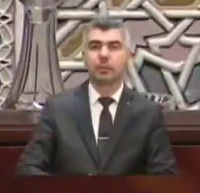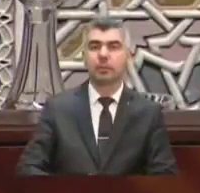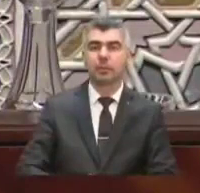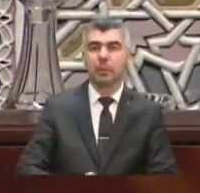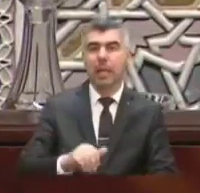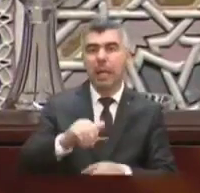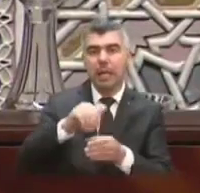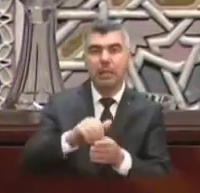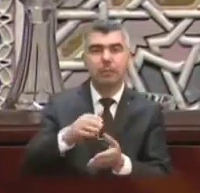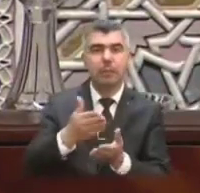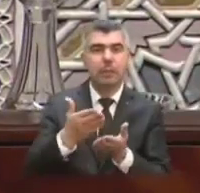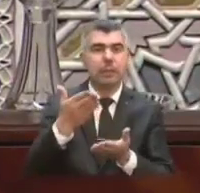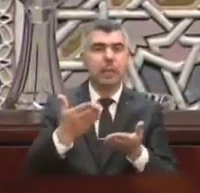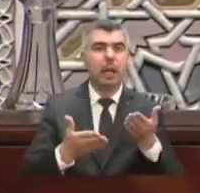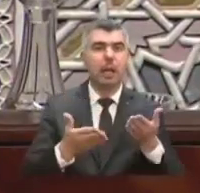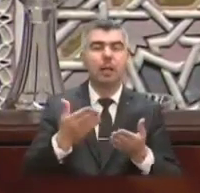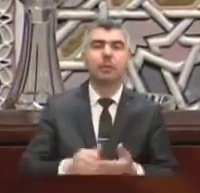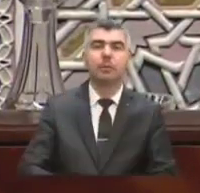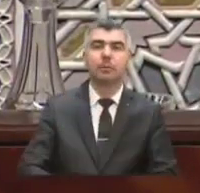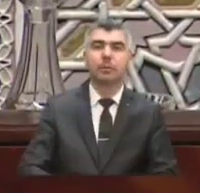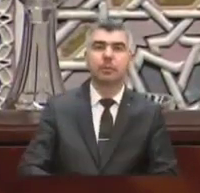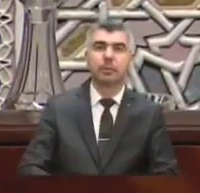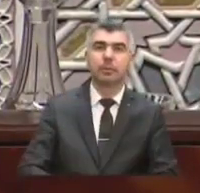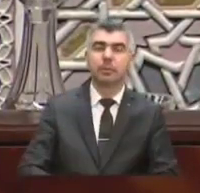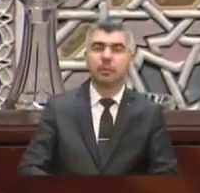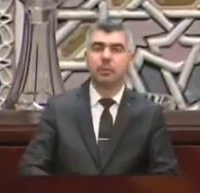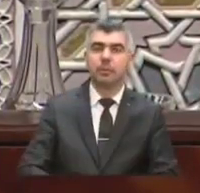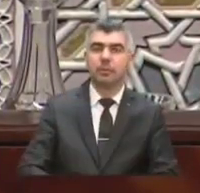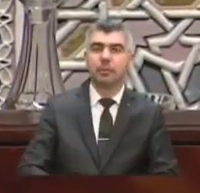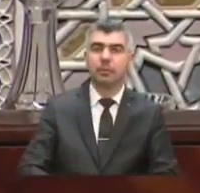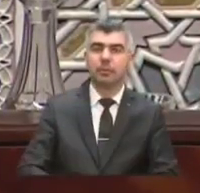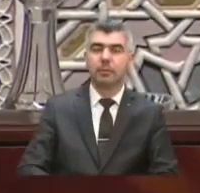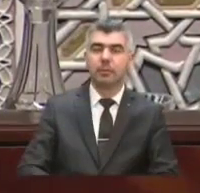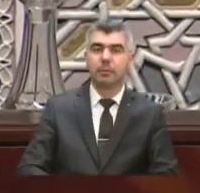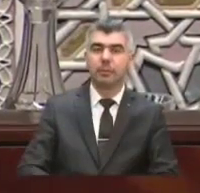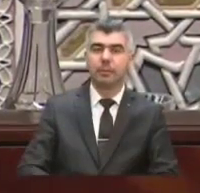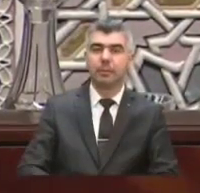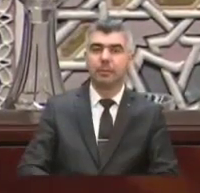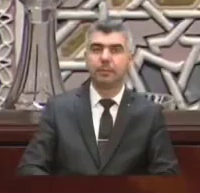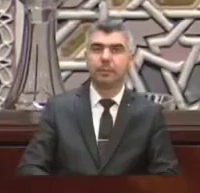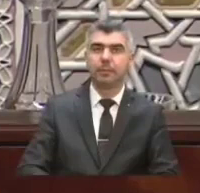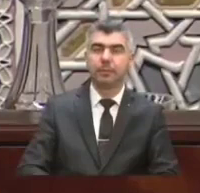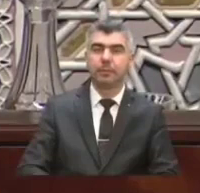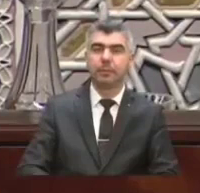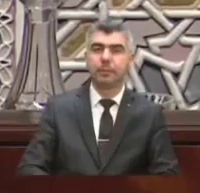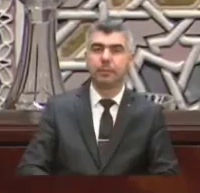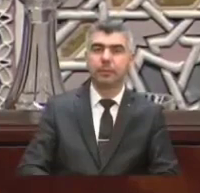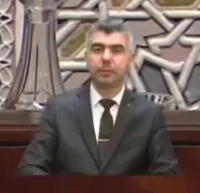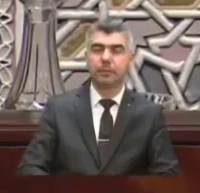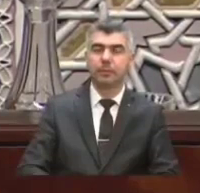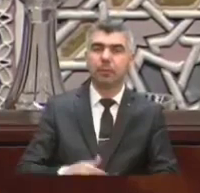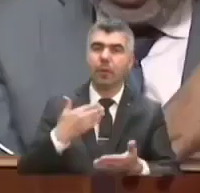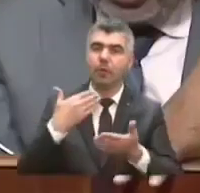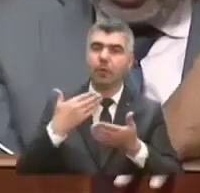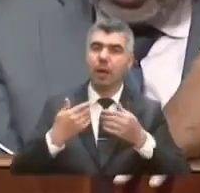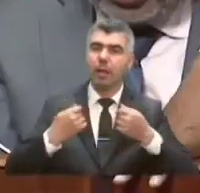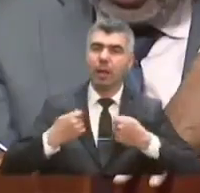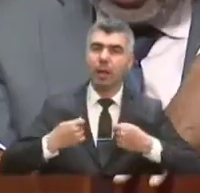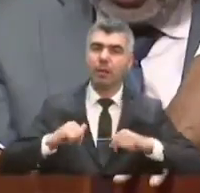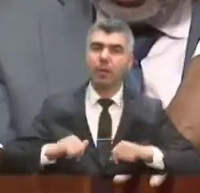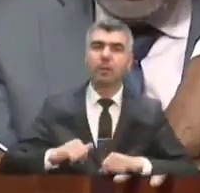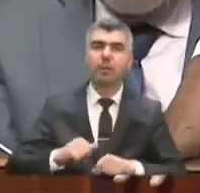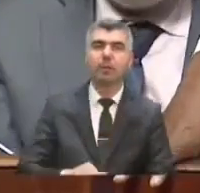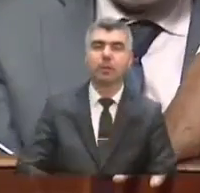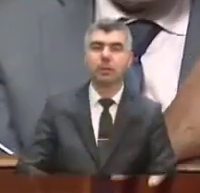من الفريق الاستقلالي للوحده والتعادليه. تفضلوا السيد النائب المحترم. شكرا السيد الرئيس. سيد